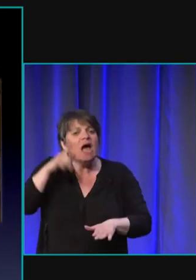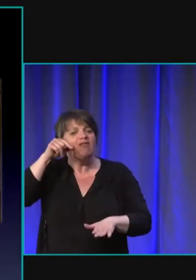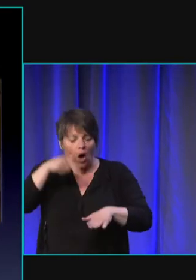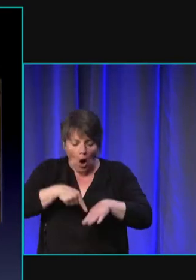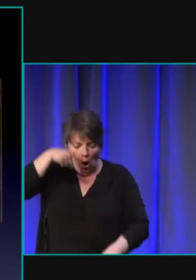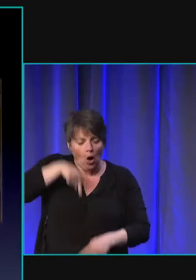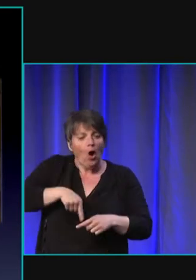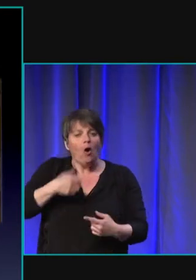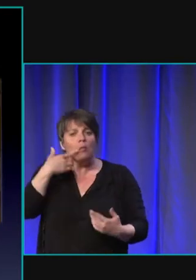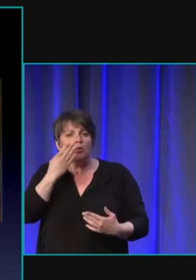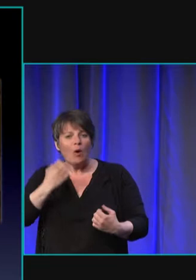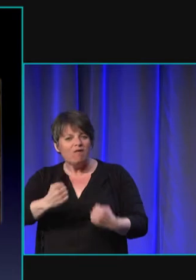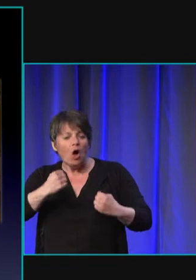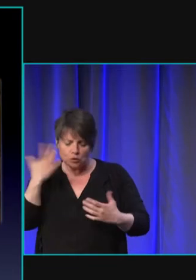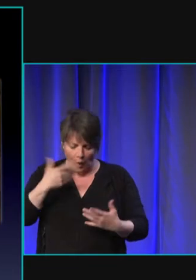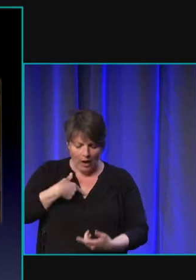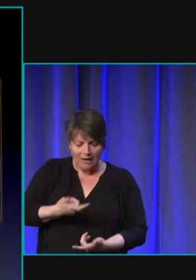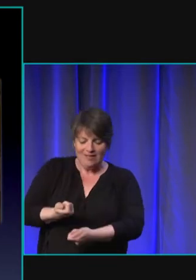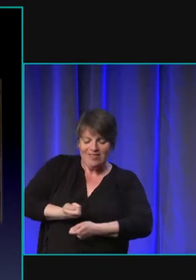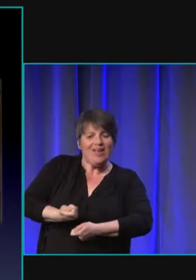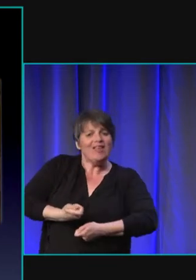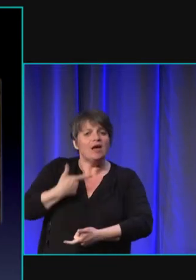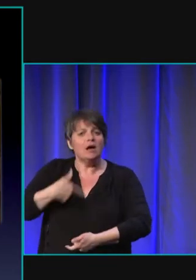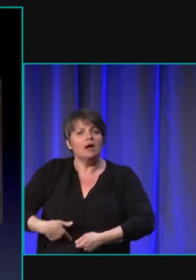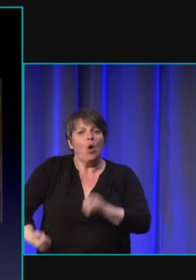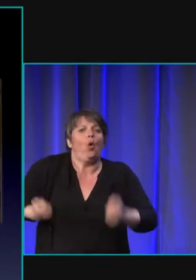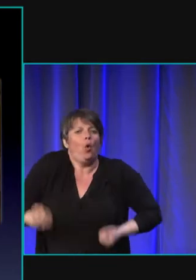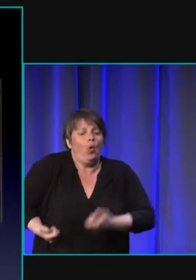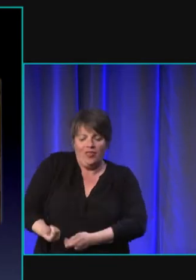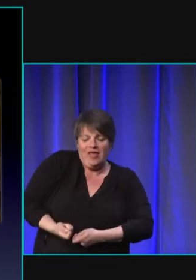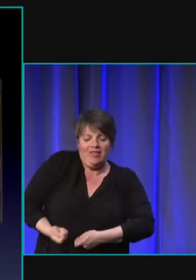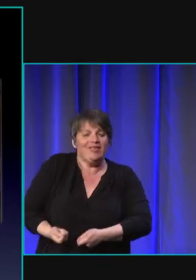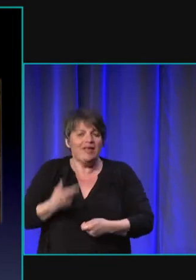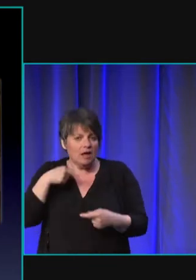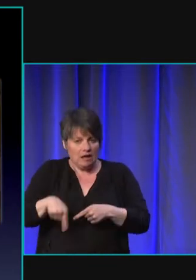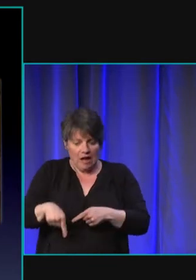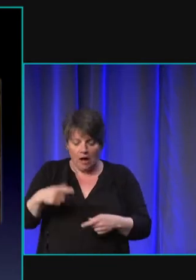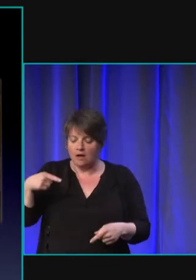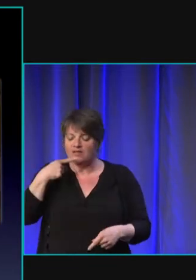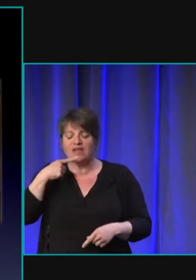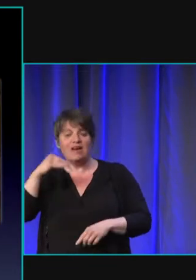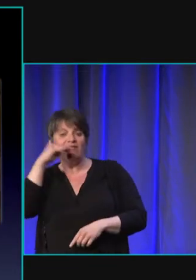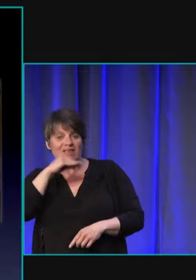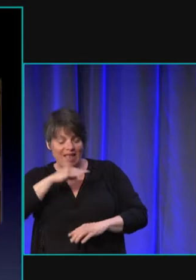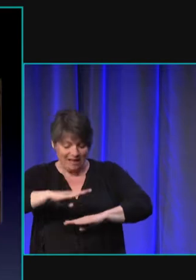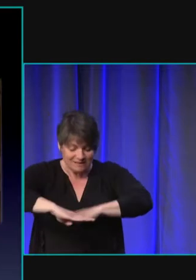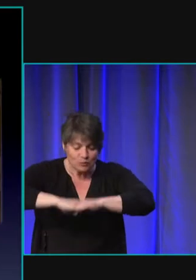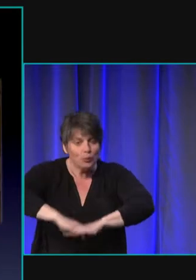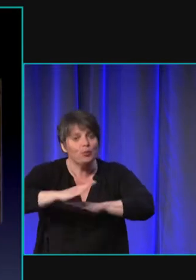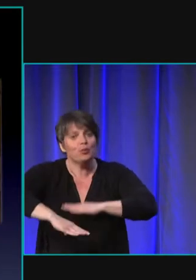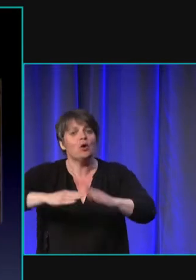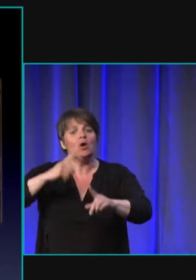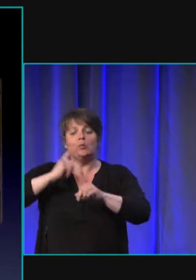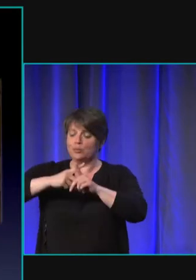lorsque ben, l'enfant lui tire sur la sangle. Donc si vous faites le produit de la vitesse du tapis par la force de